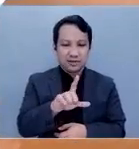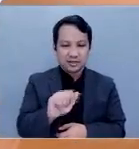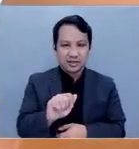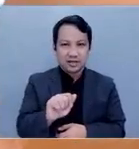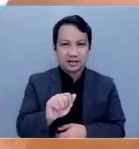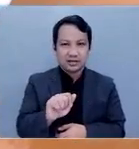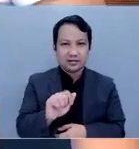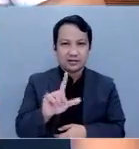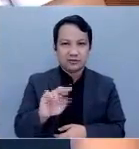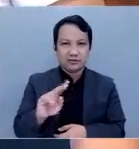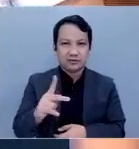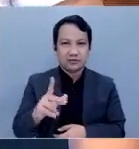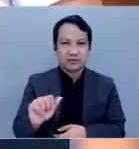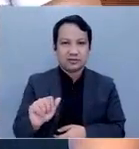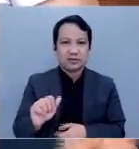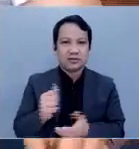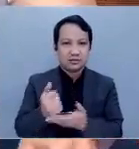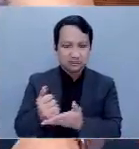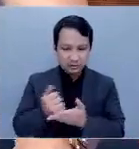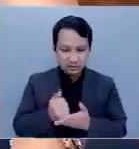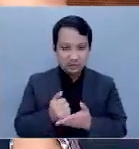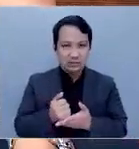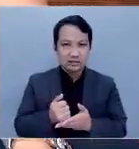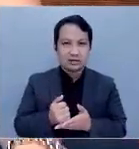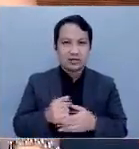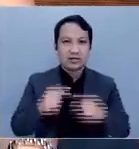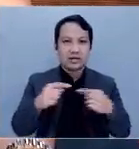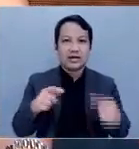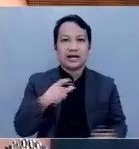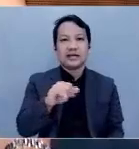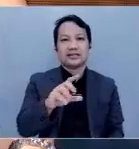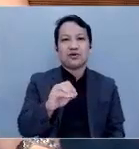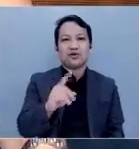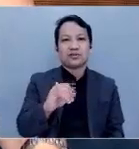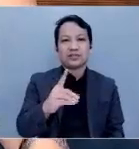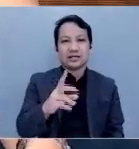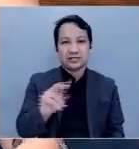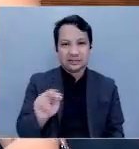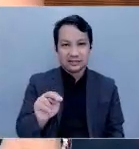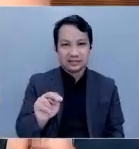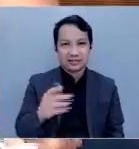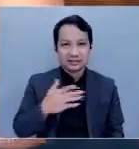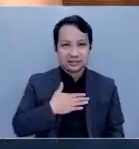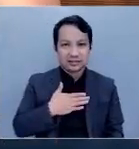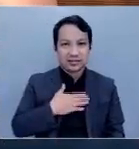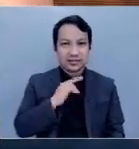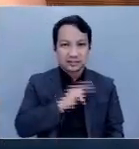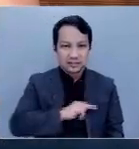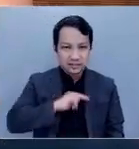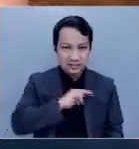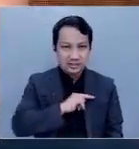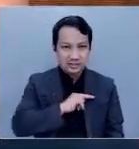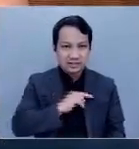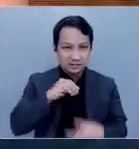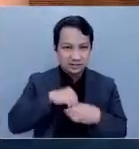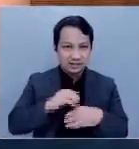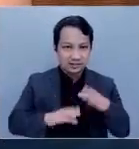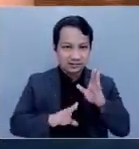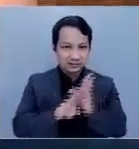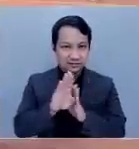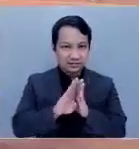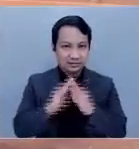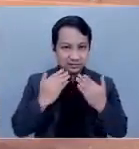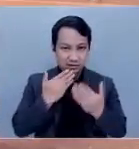Yung beta-glucans, isa yung mga antioxidant yan na nakakatulong para sa ating mga natural killer cells to increase your metabolism and